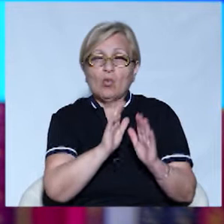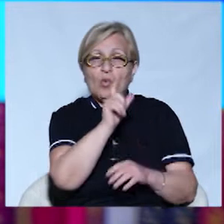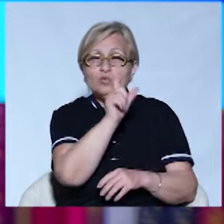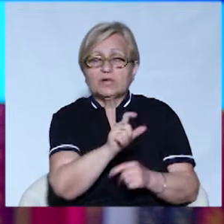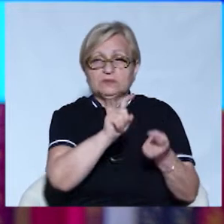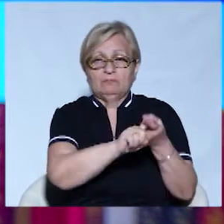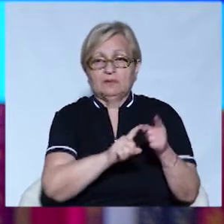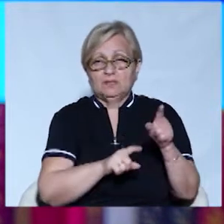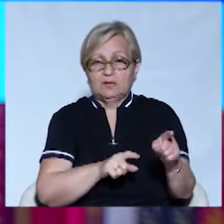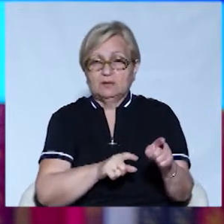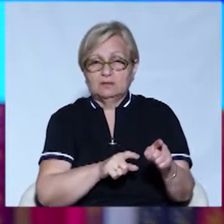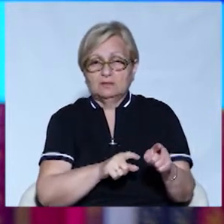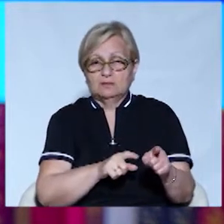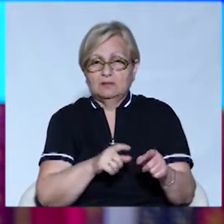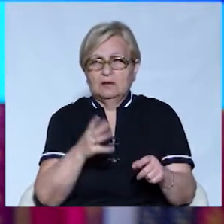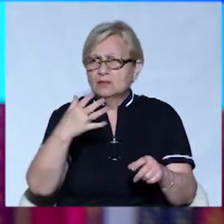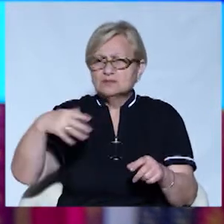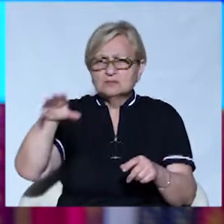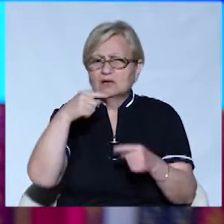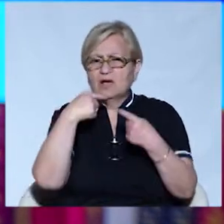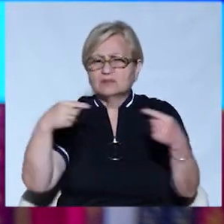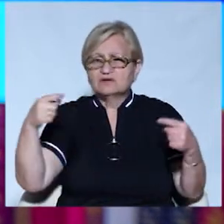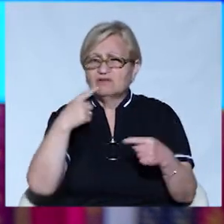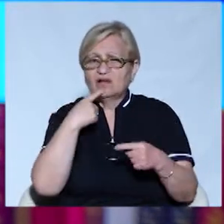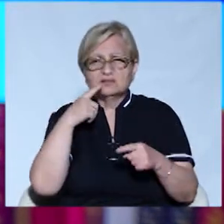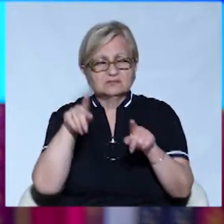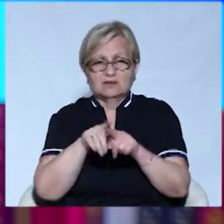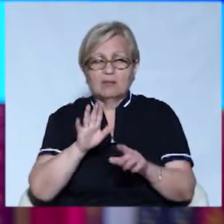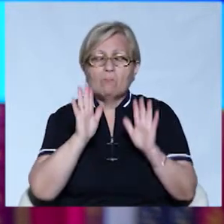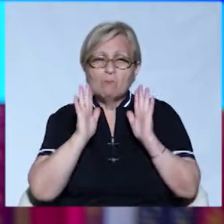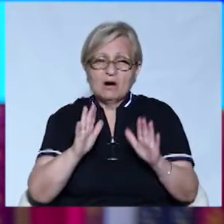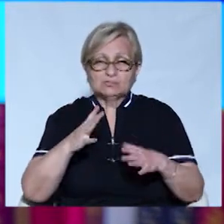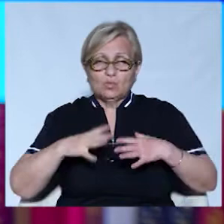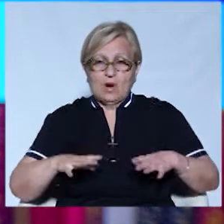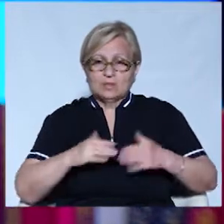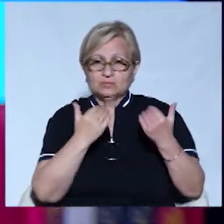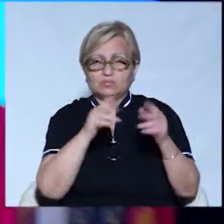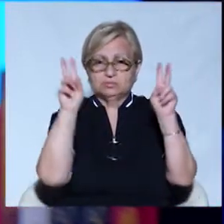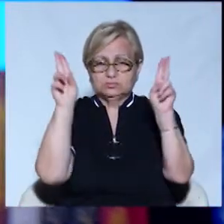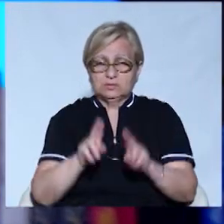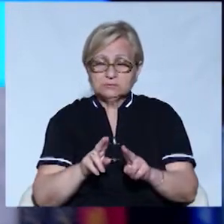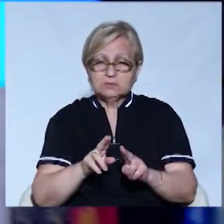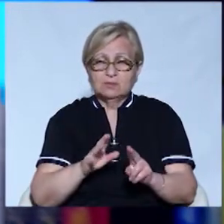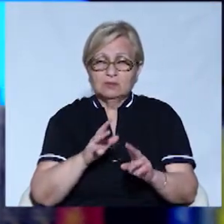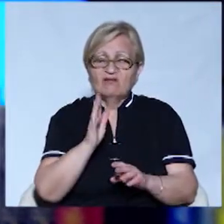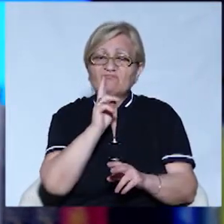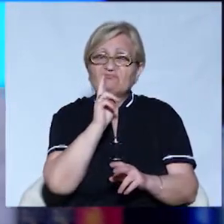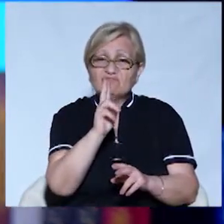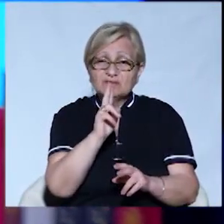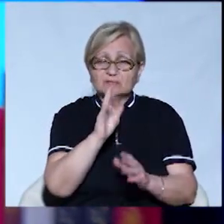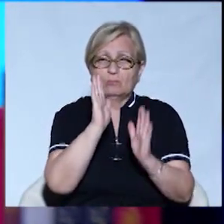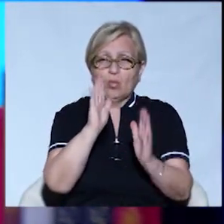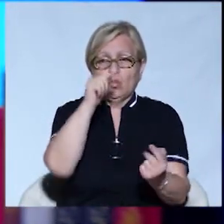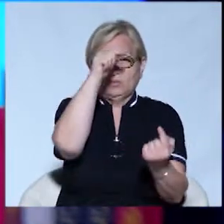დაესმის ქართულში. სხვათა შორის ყველა ენაში ასე არ არის, მაგრამ ეს ქართულის წესია, რომ ვინ მხოლოდ